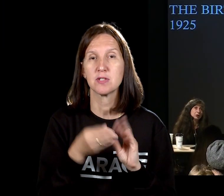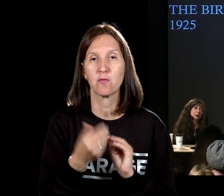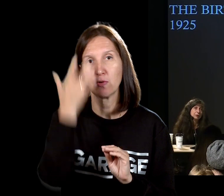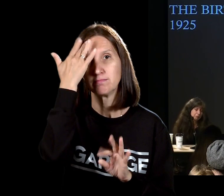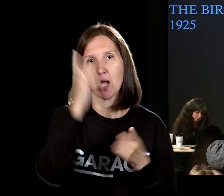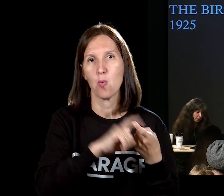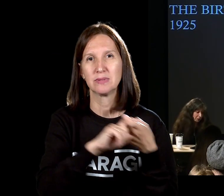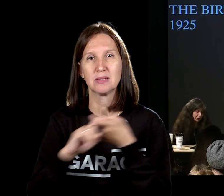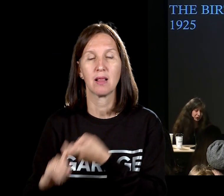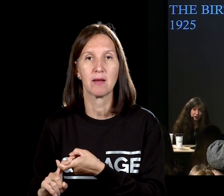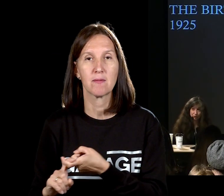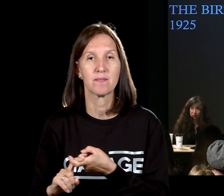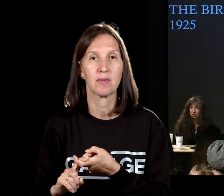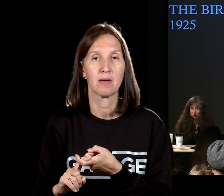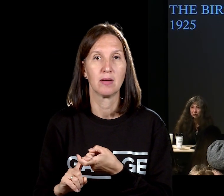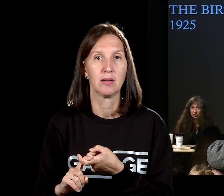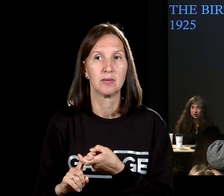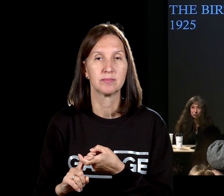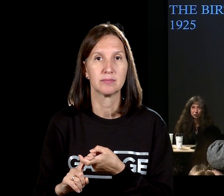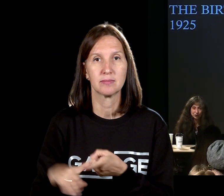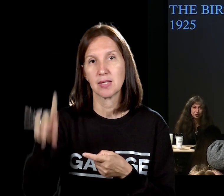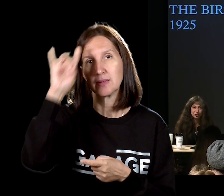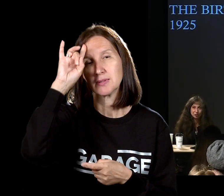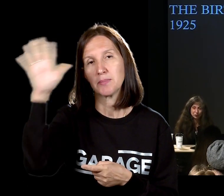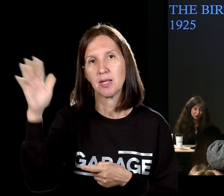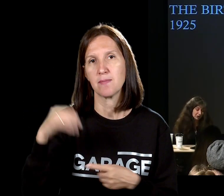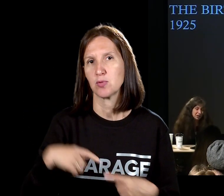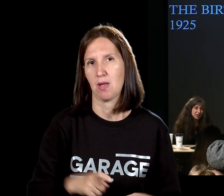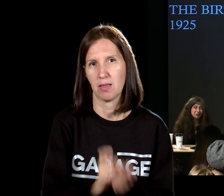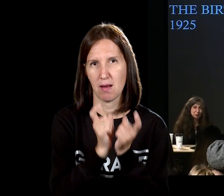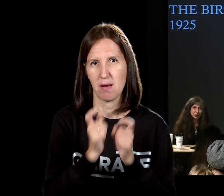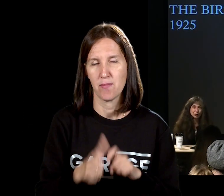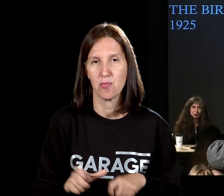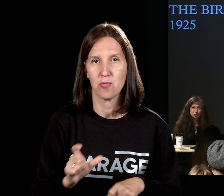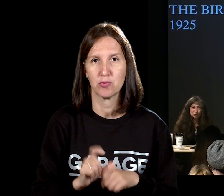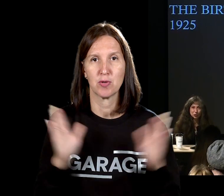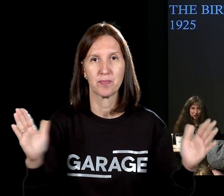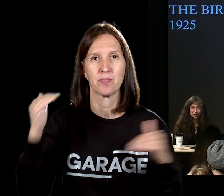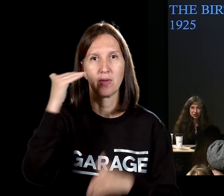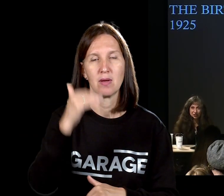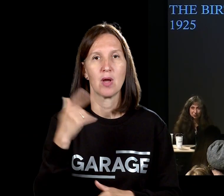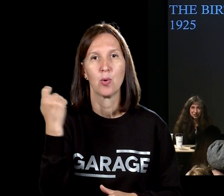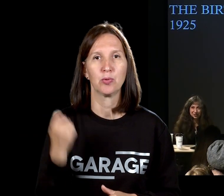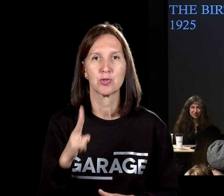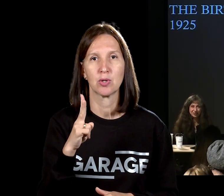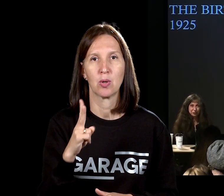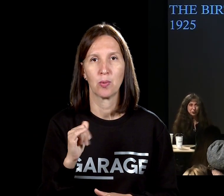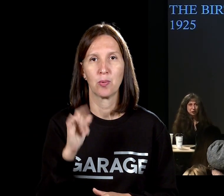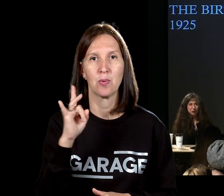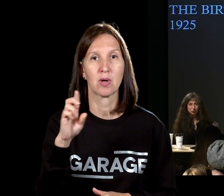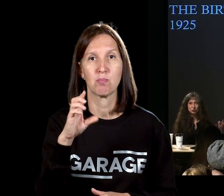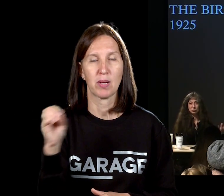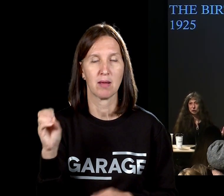отсылкой к знаменитому скандальному полотно Курбе «Происхождение мира», да,